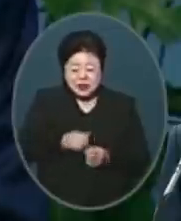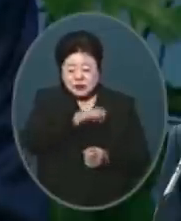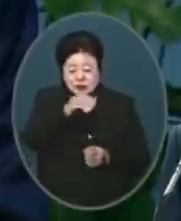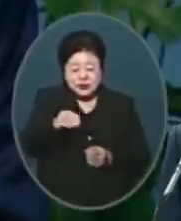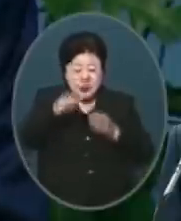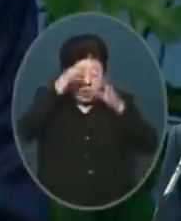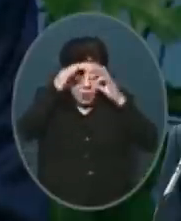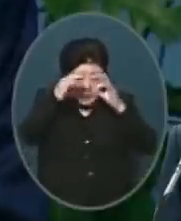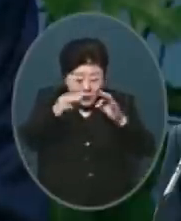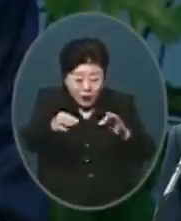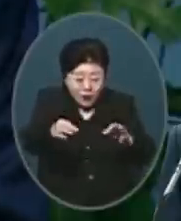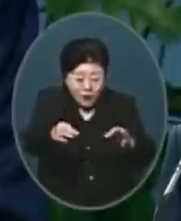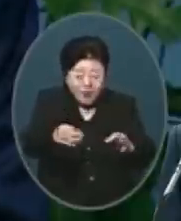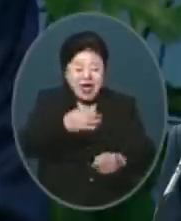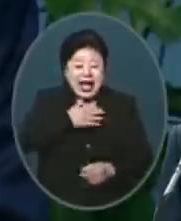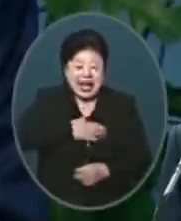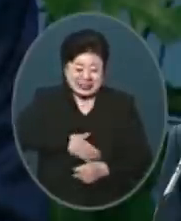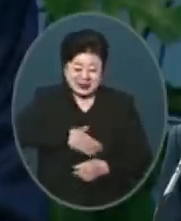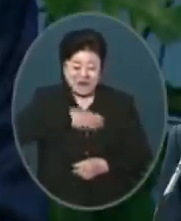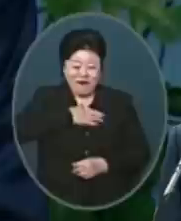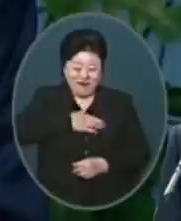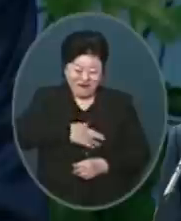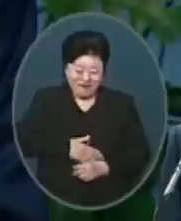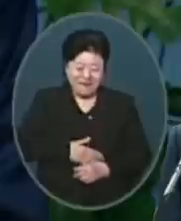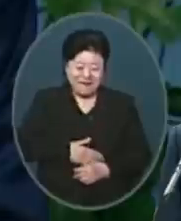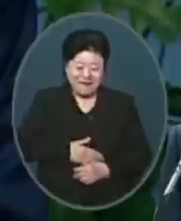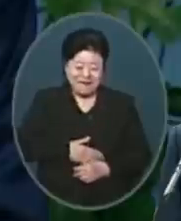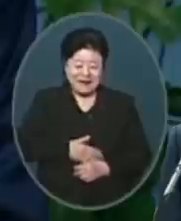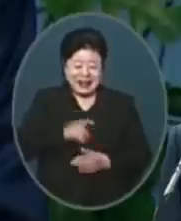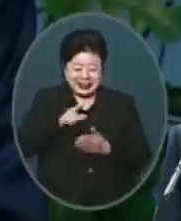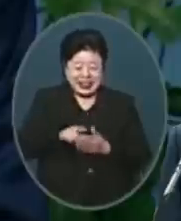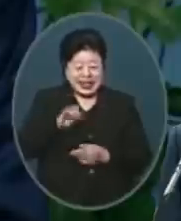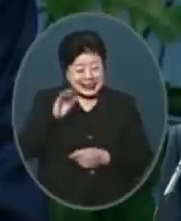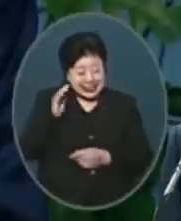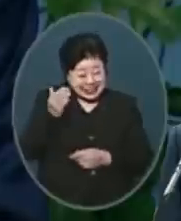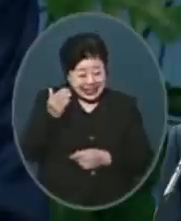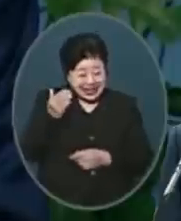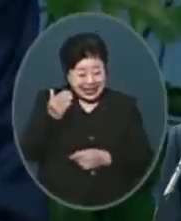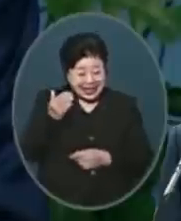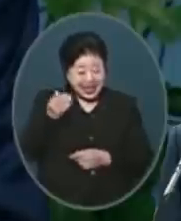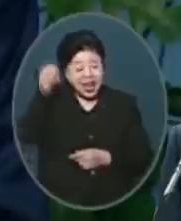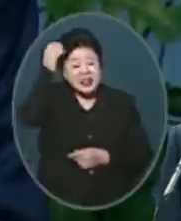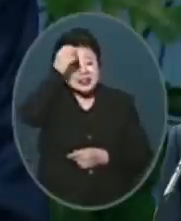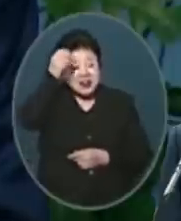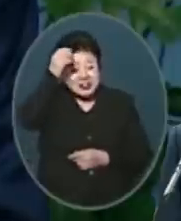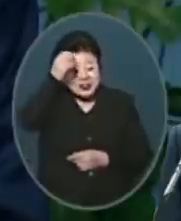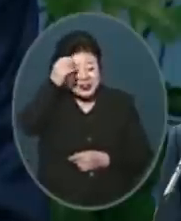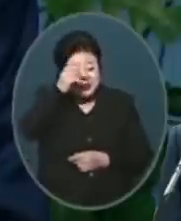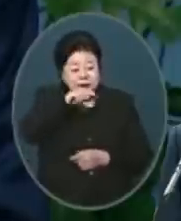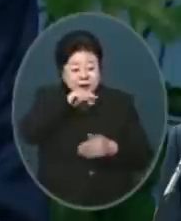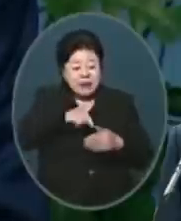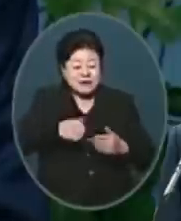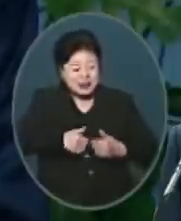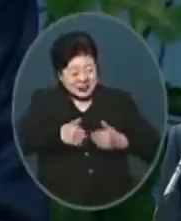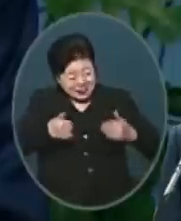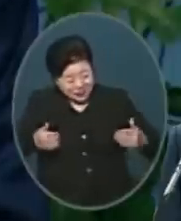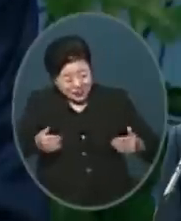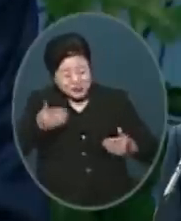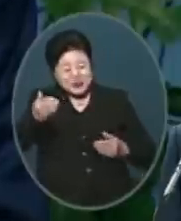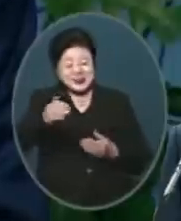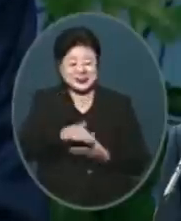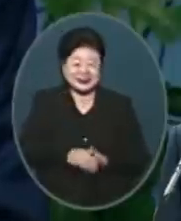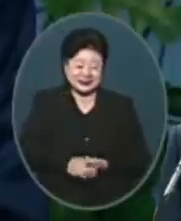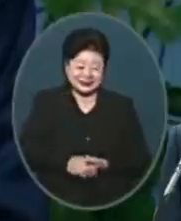우리를 보시고 아시고 때가 오매 성령으로 우리 마음문을